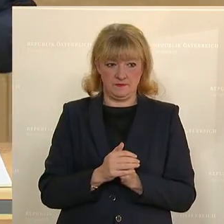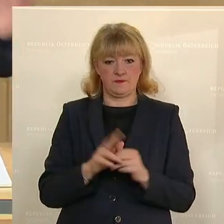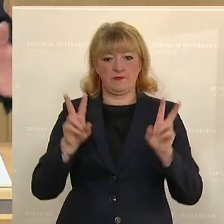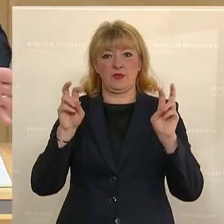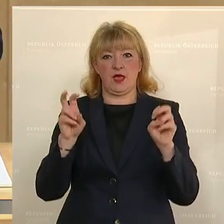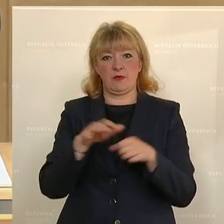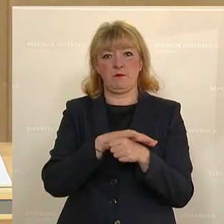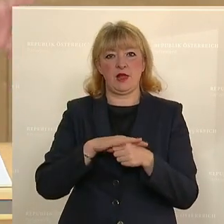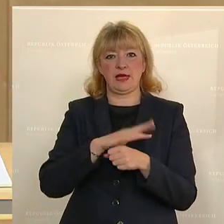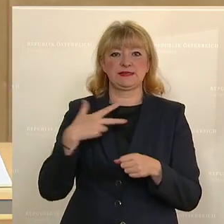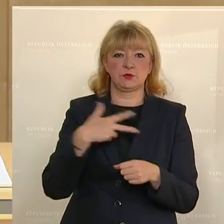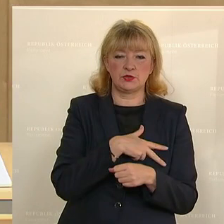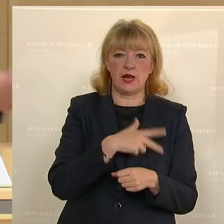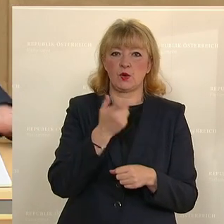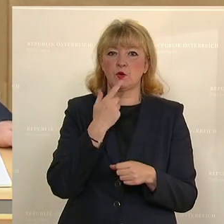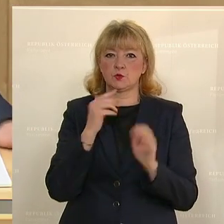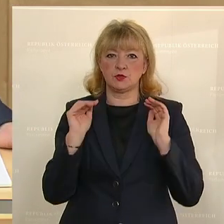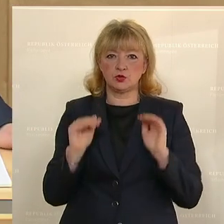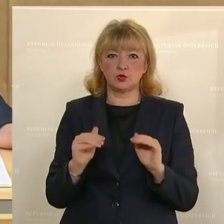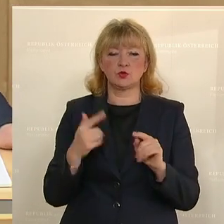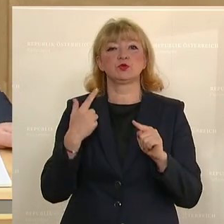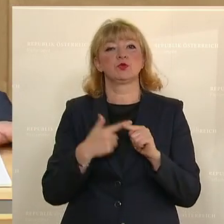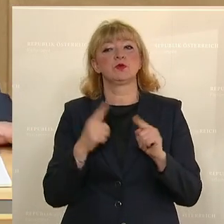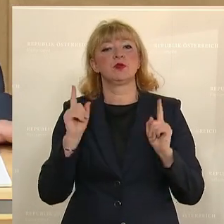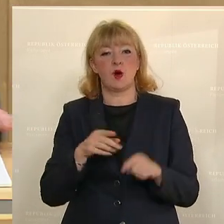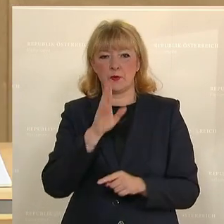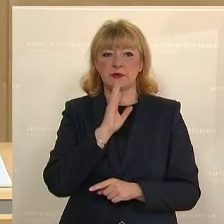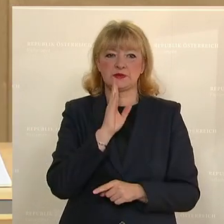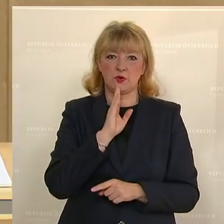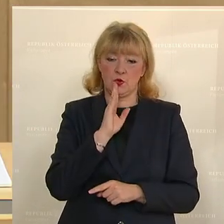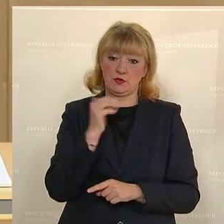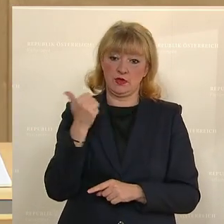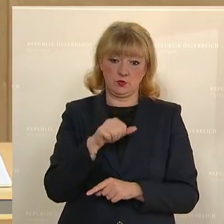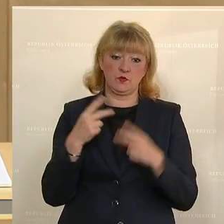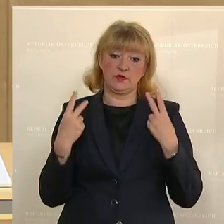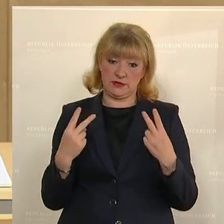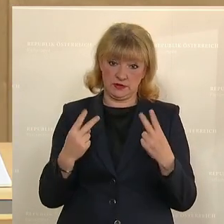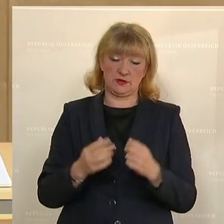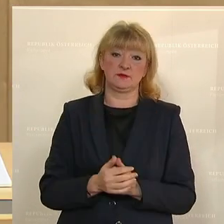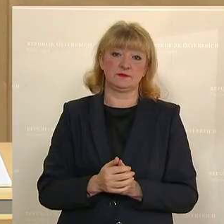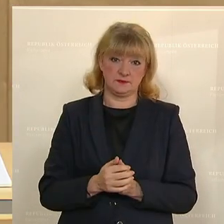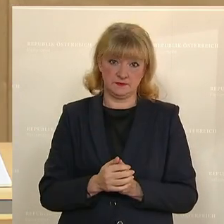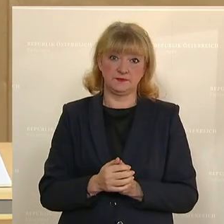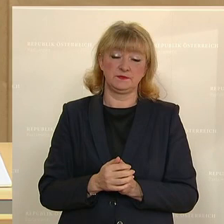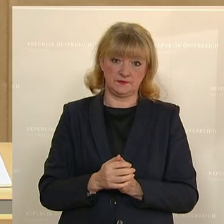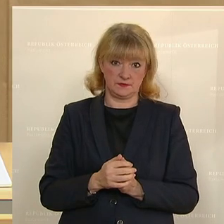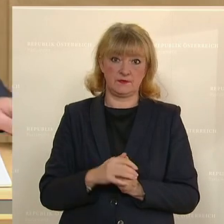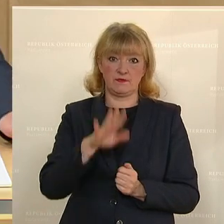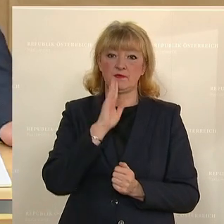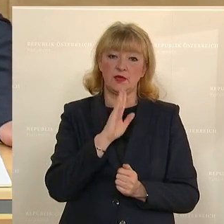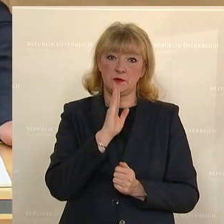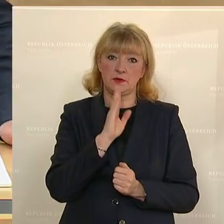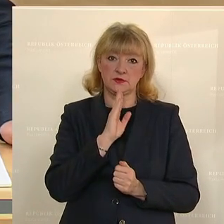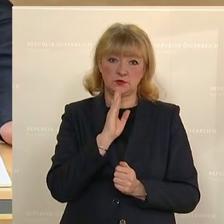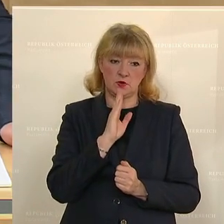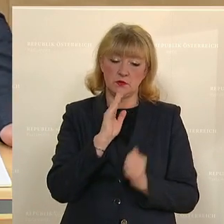Themenbereich Soziales, Konsumentenschutz, und da gehören auch die Pensionen dazu, meine sehr geehrten Damen und Herren. Die Pensionen spielen immer im